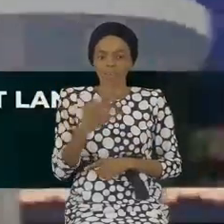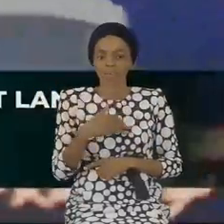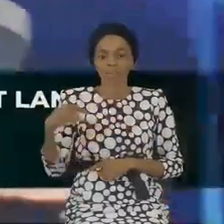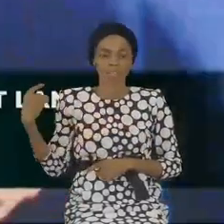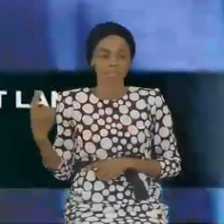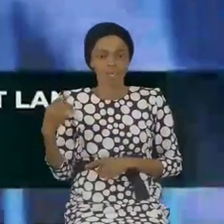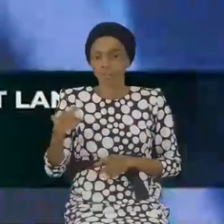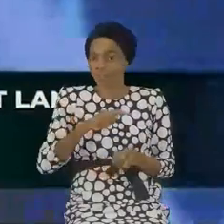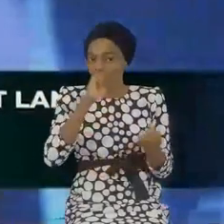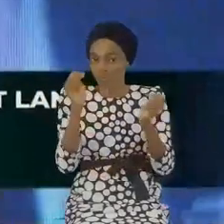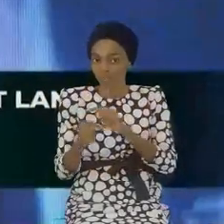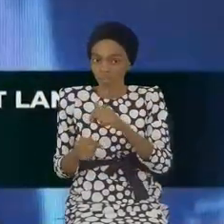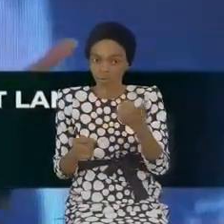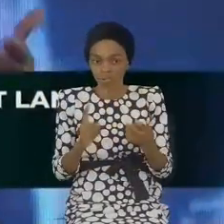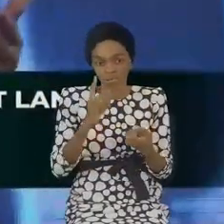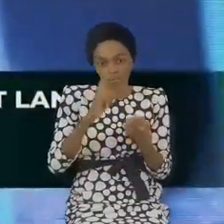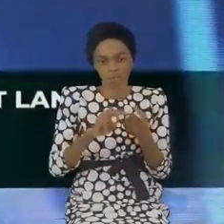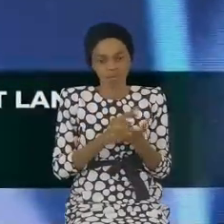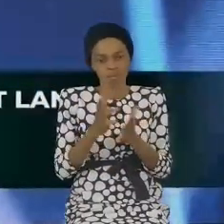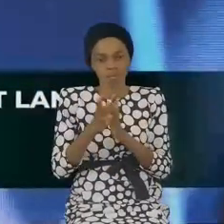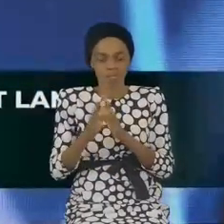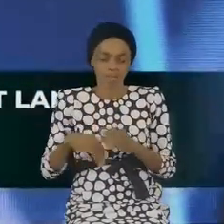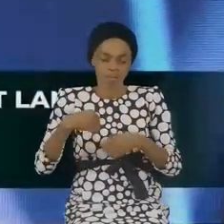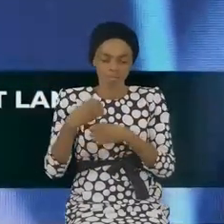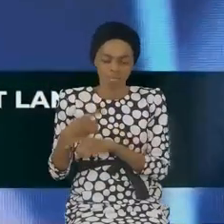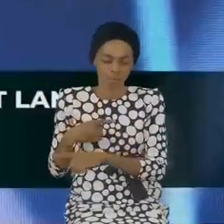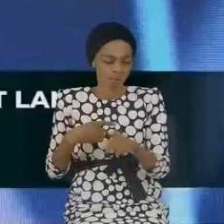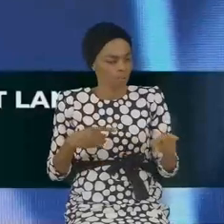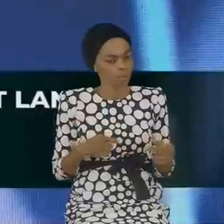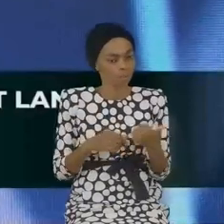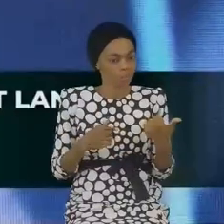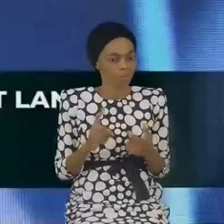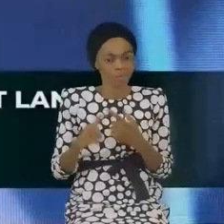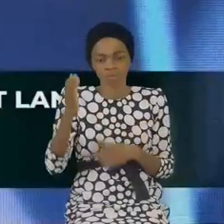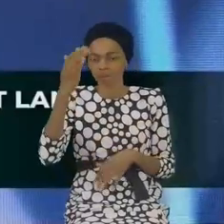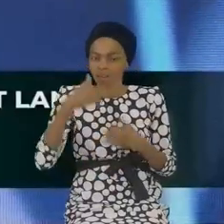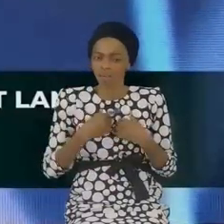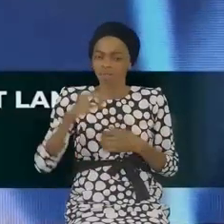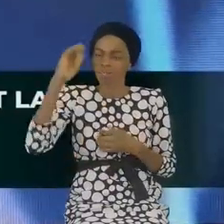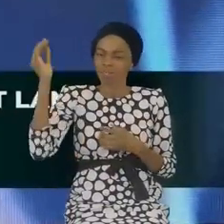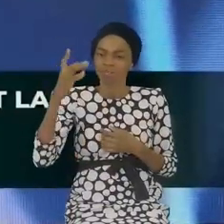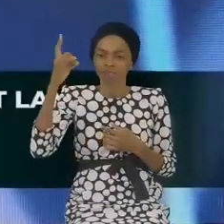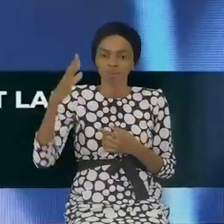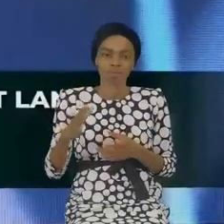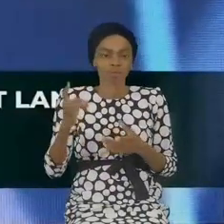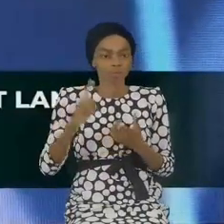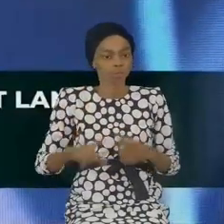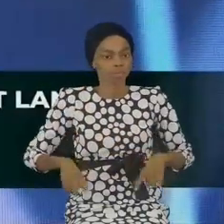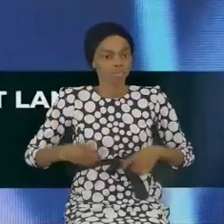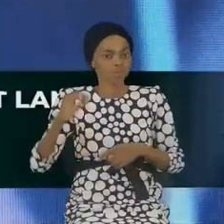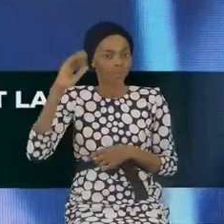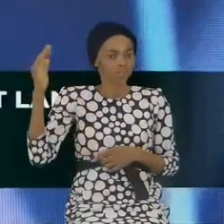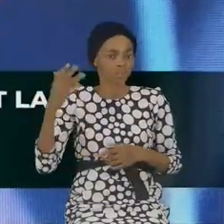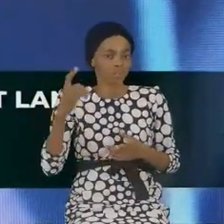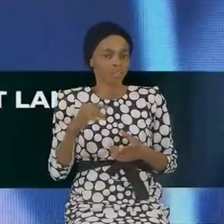perpétuité. Amener les autres à la justice, les amener à voir la grâce de Dieu qui conduit à la justice, à la sainteté dans leur